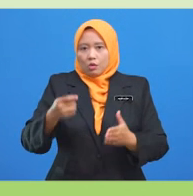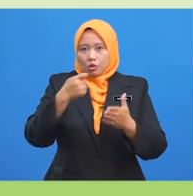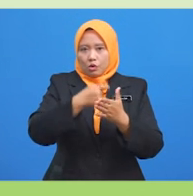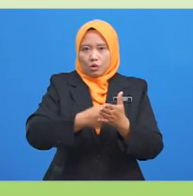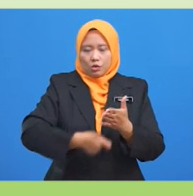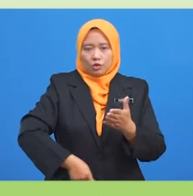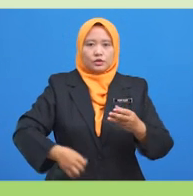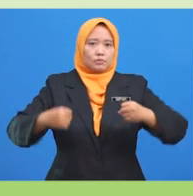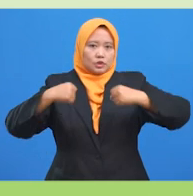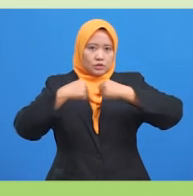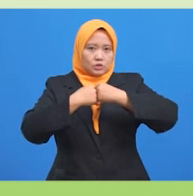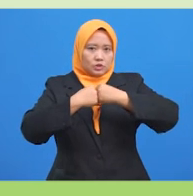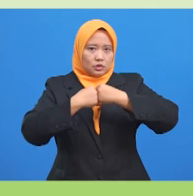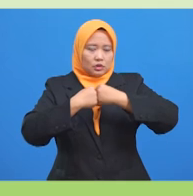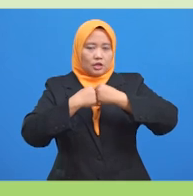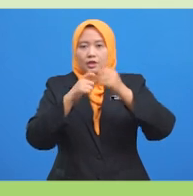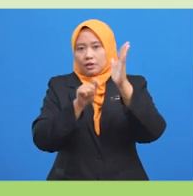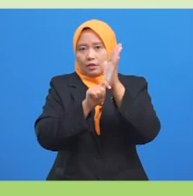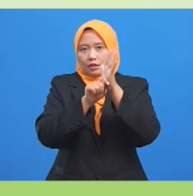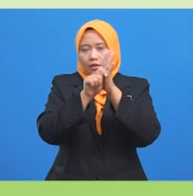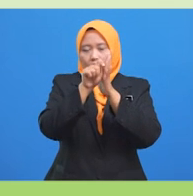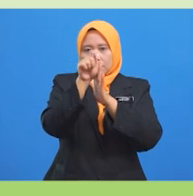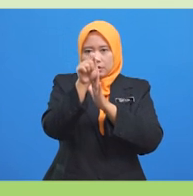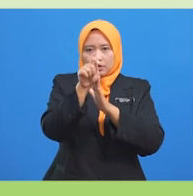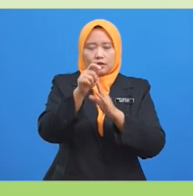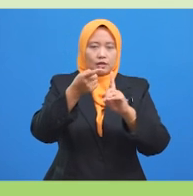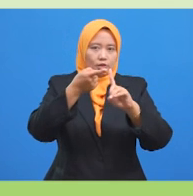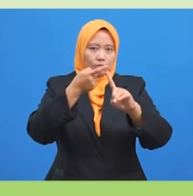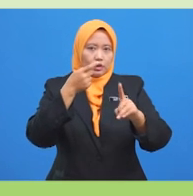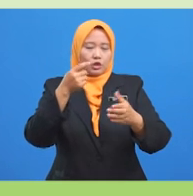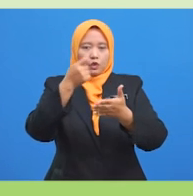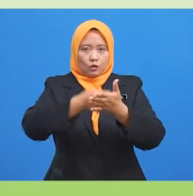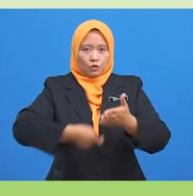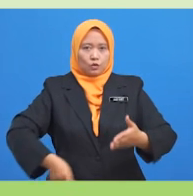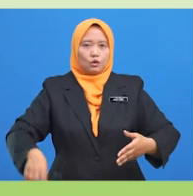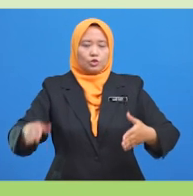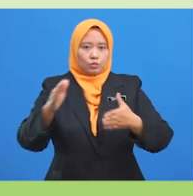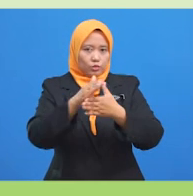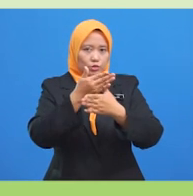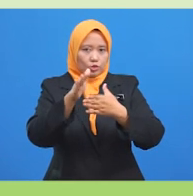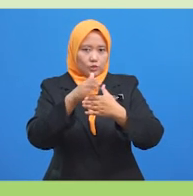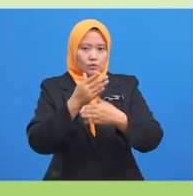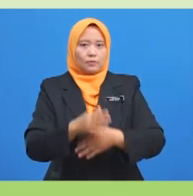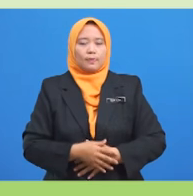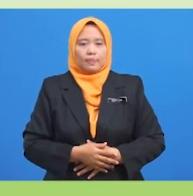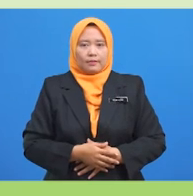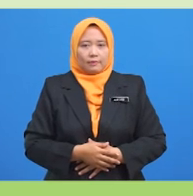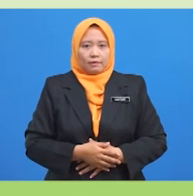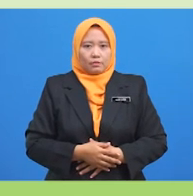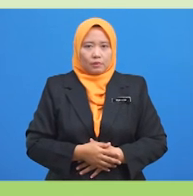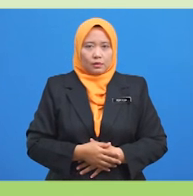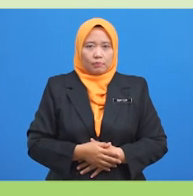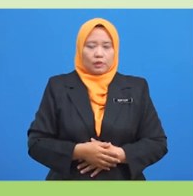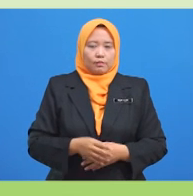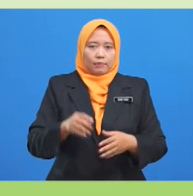tinggi daripada kos purata. Pada output antara 6 dan 7, kos purata akan menjadi